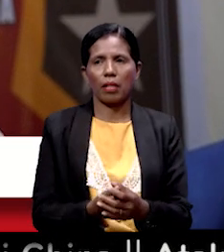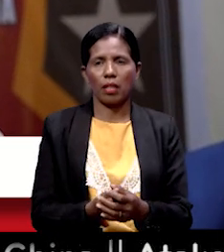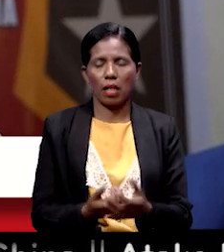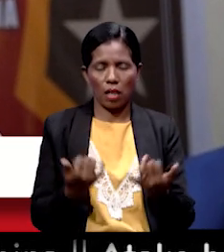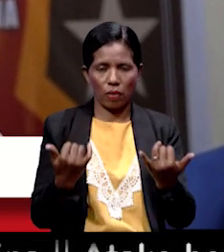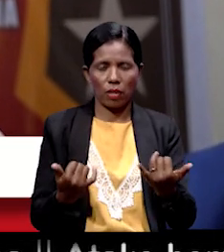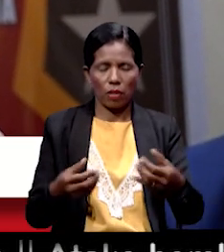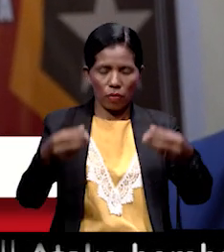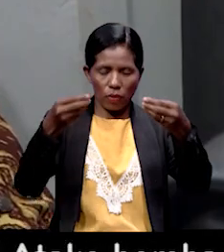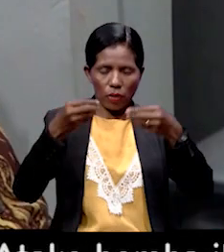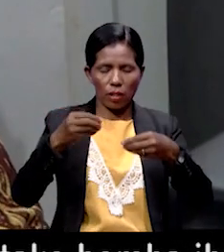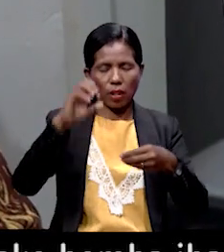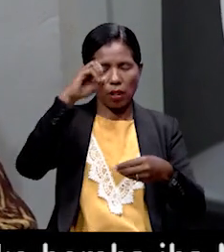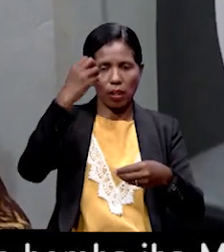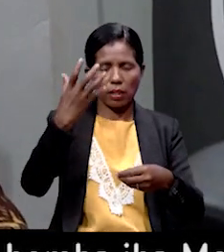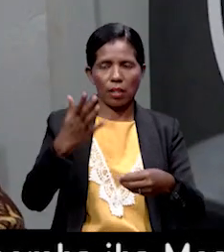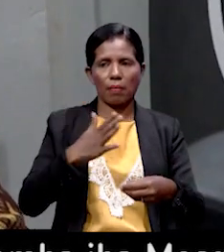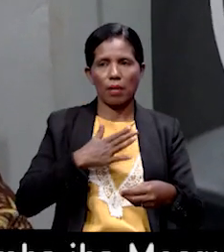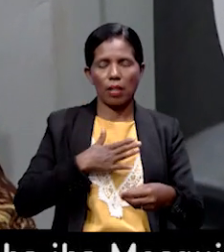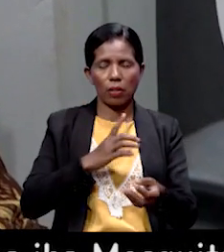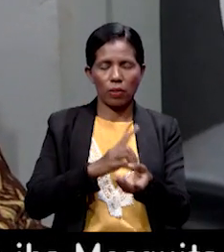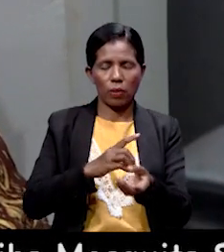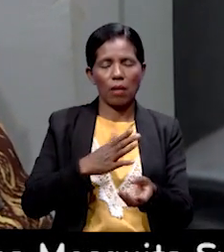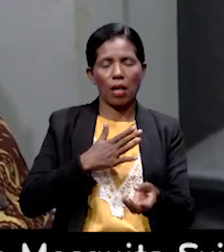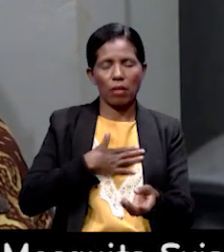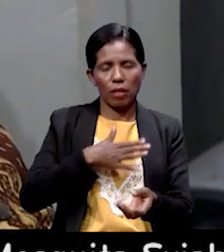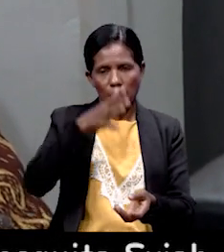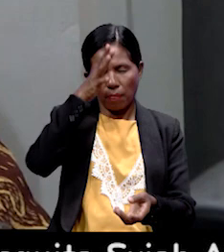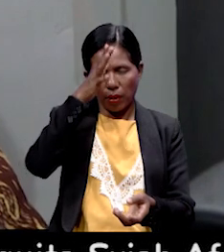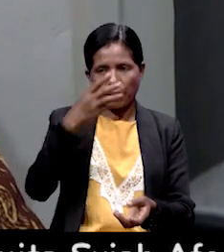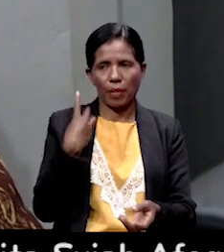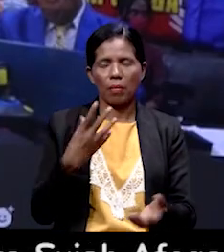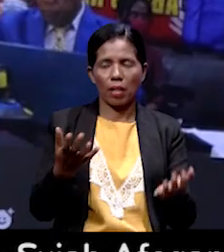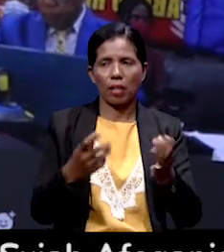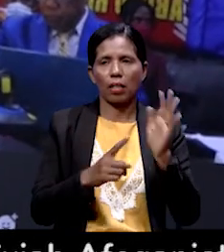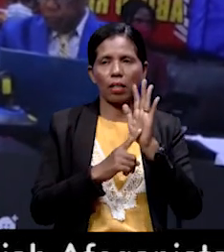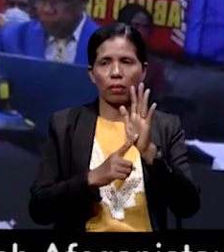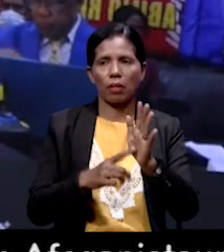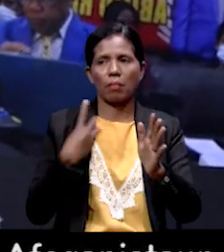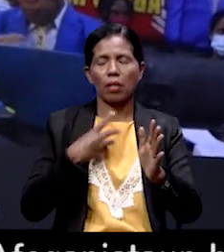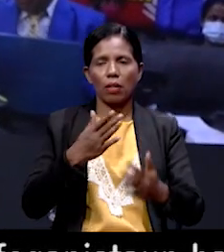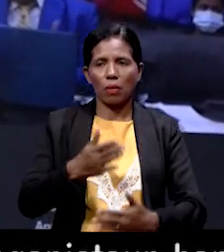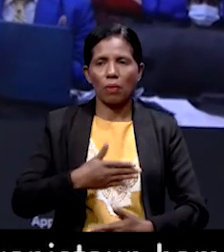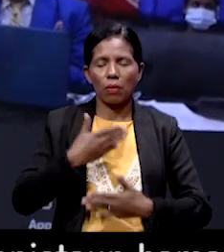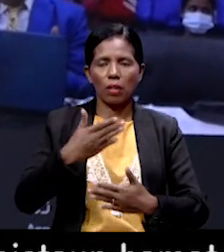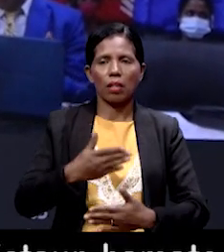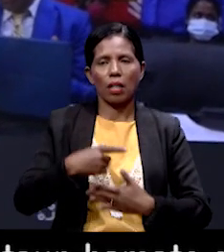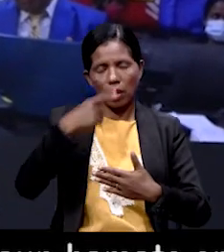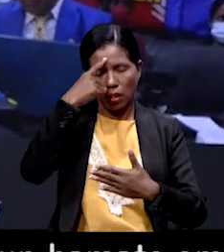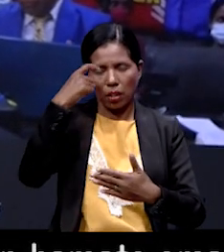ida doutoramento ba amnia pai. Ami hakarak expressa aminia contente e